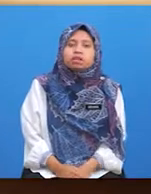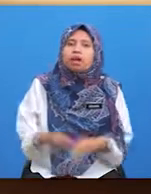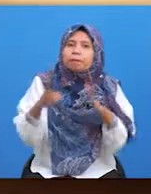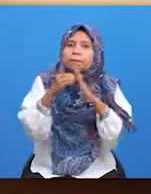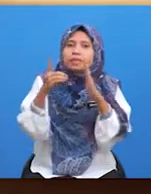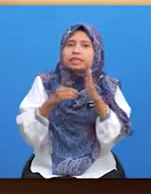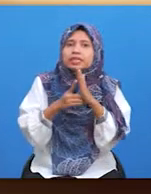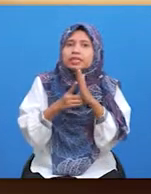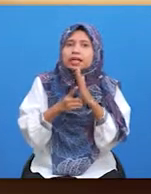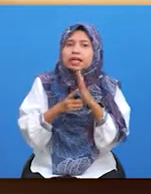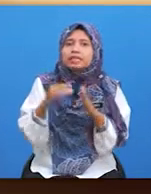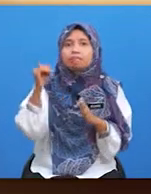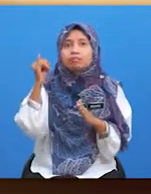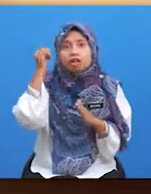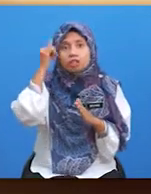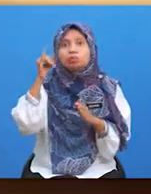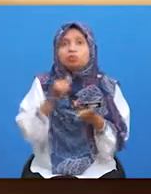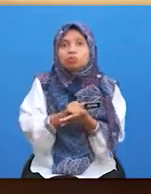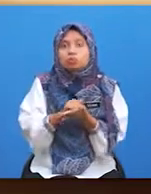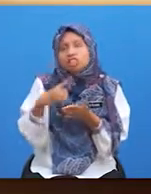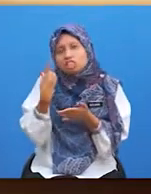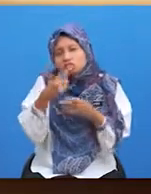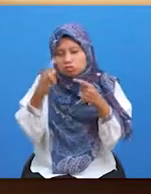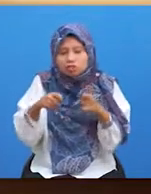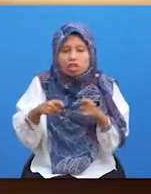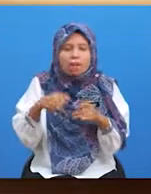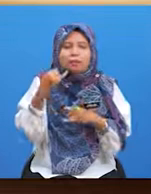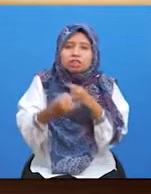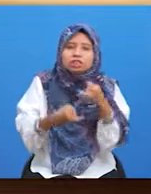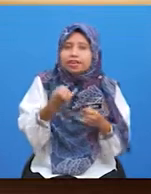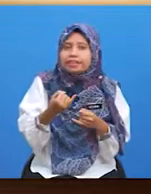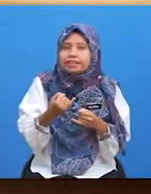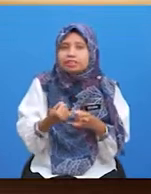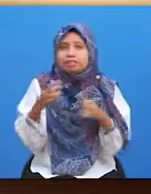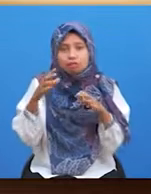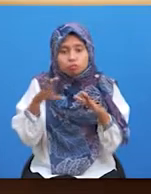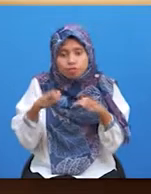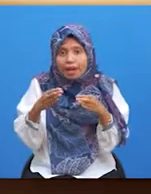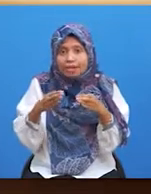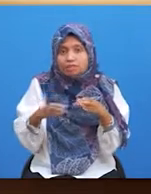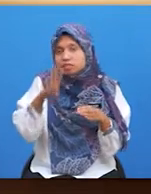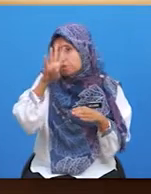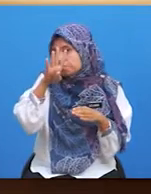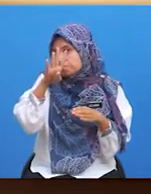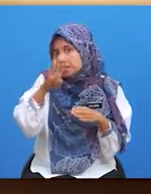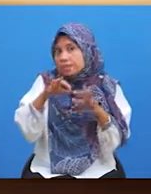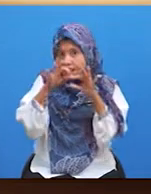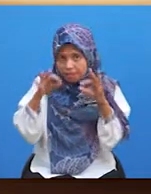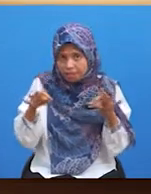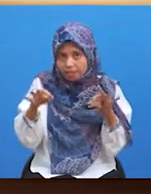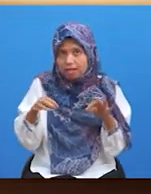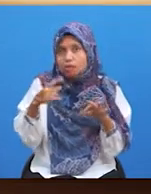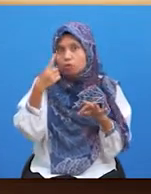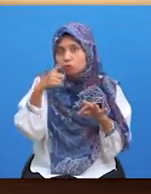Berdasarkan idea yang diberi tadi, kita telah berjaya membina 4 ayat